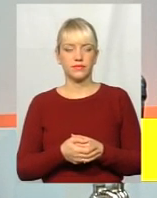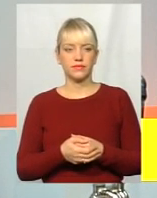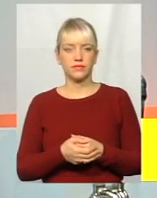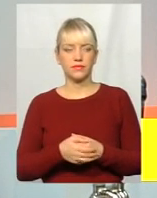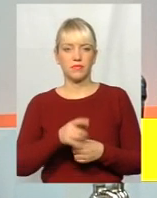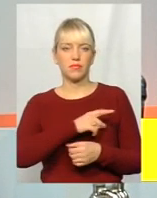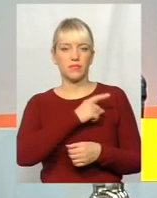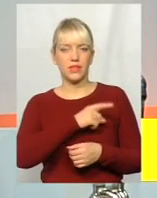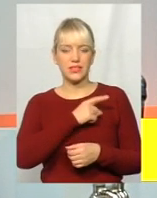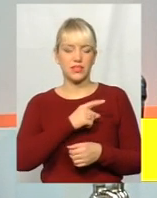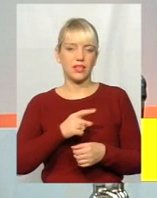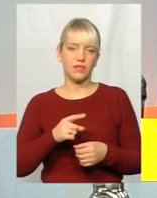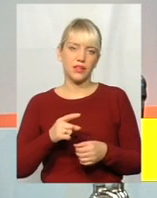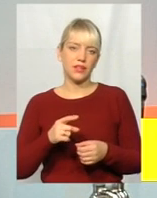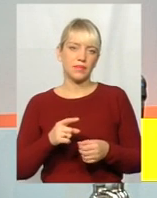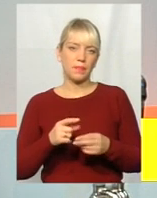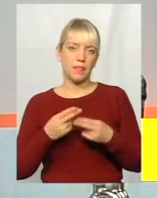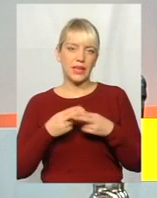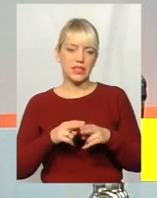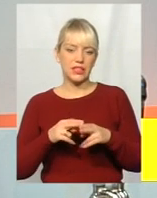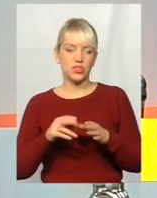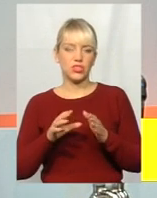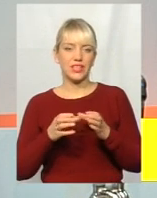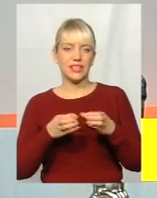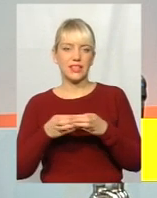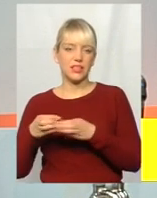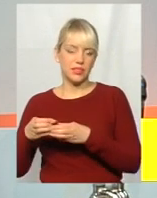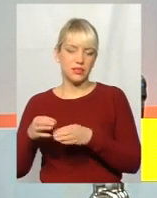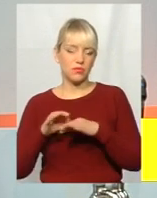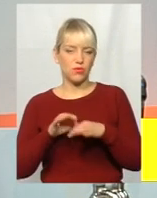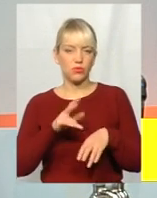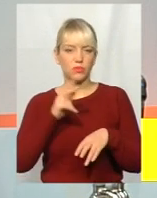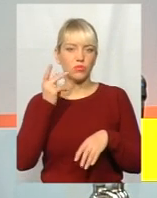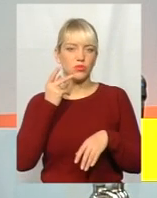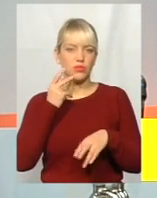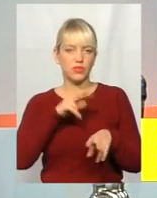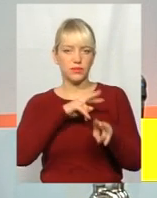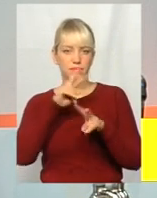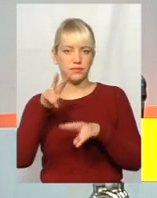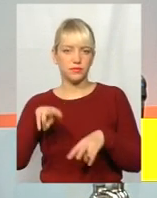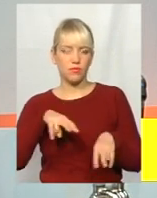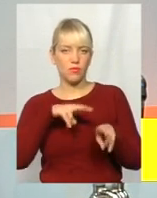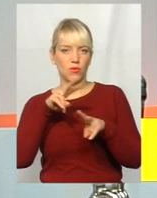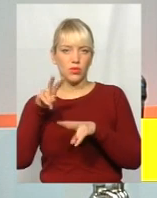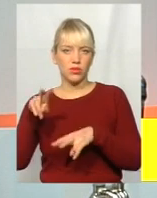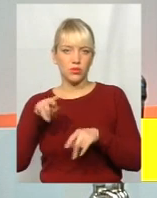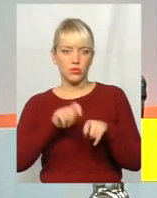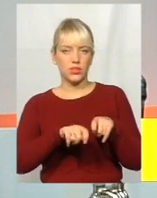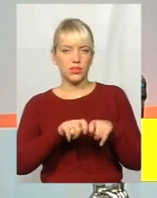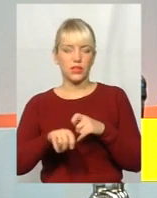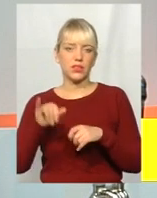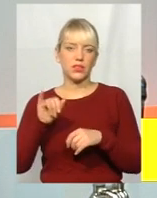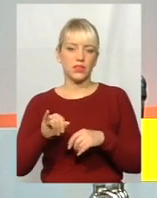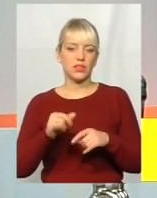майстрів технічних дільниць проводимо постійний моніторинг будинків або, значить, ну,